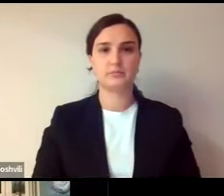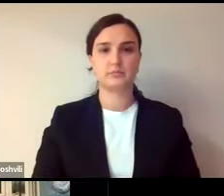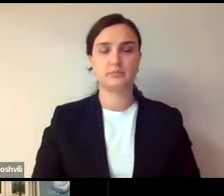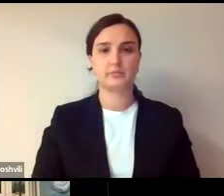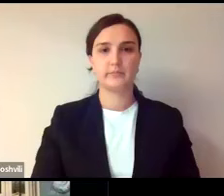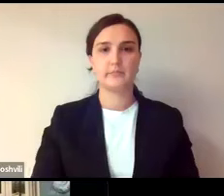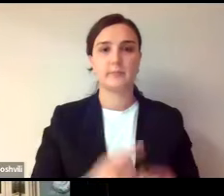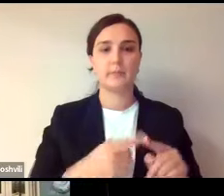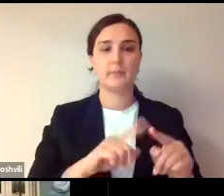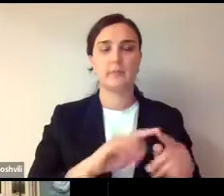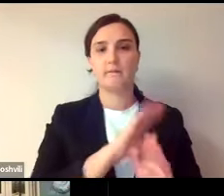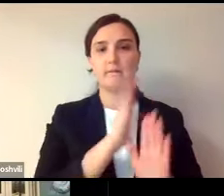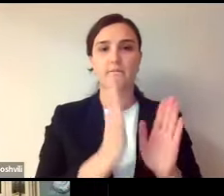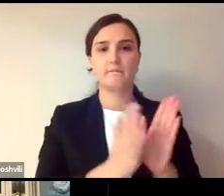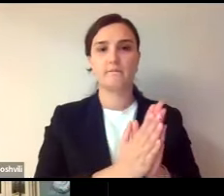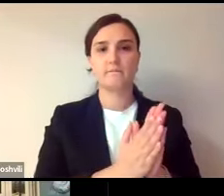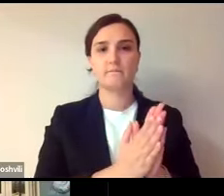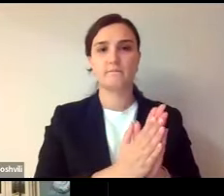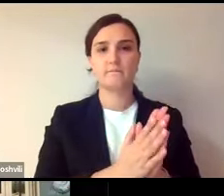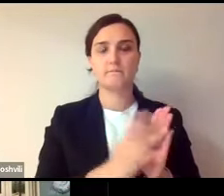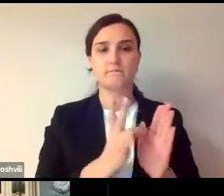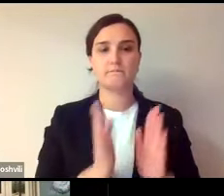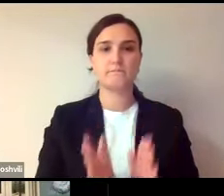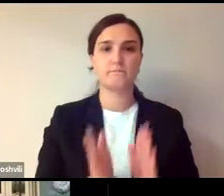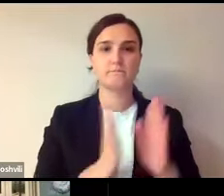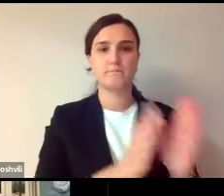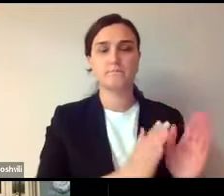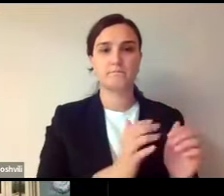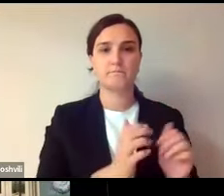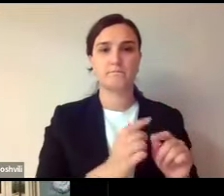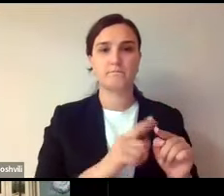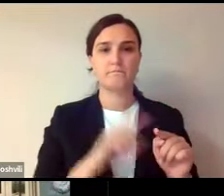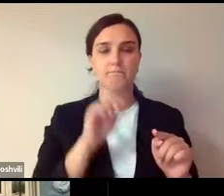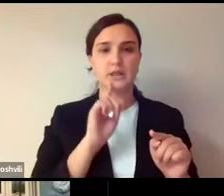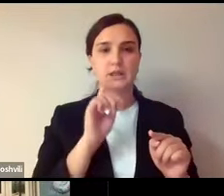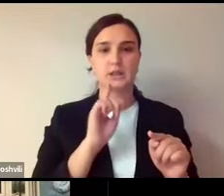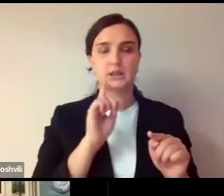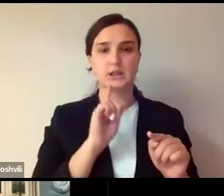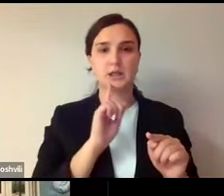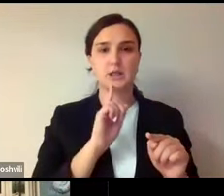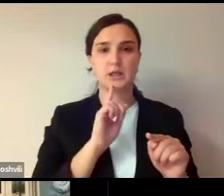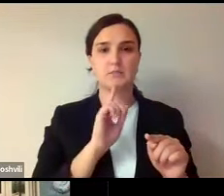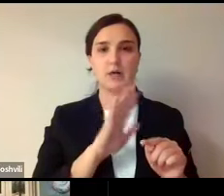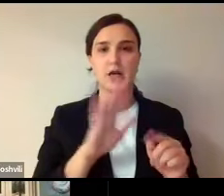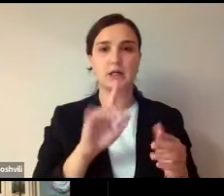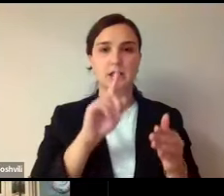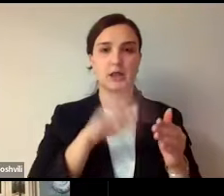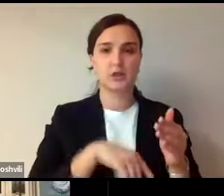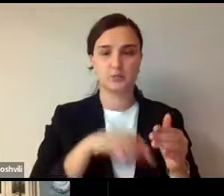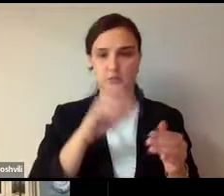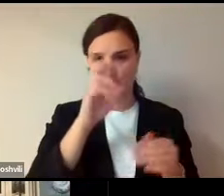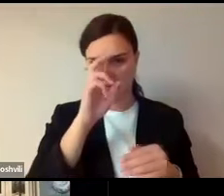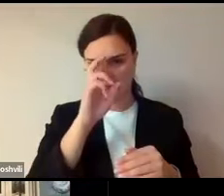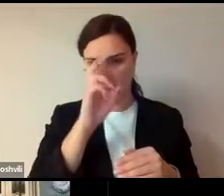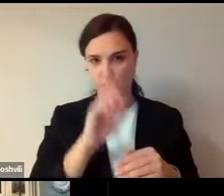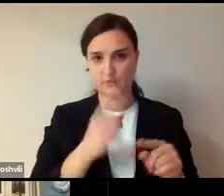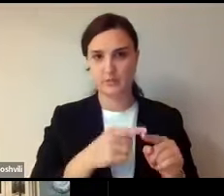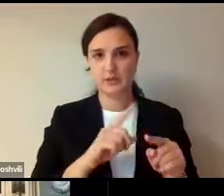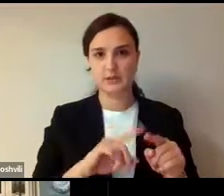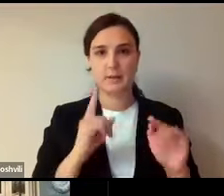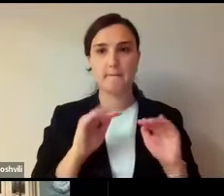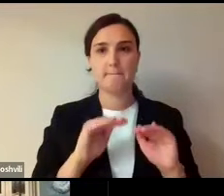ეს ყველაფერი უნდა გადაიდოს გვერდით, მანამ სანამ არ დარწმუნდება სახელმწიფო, რომ ეს